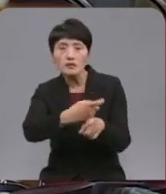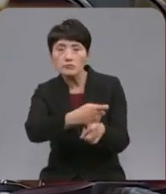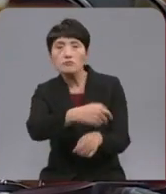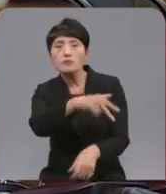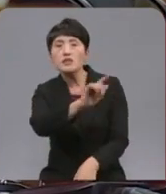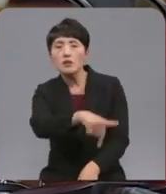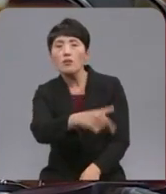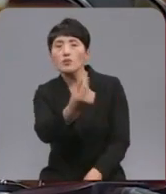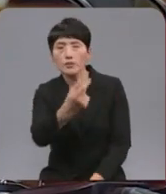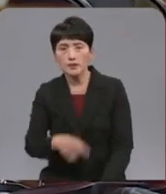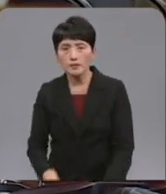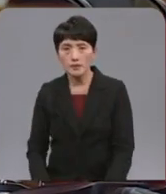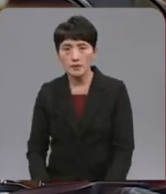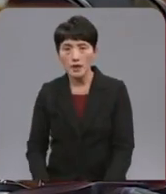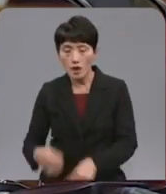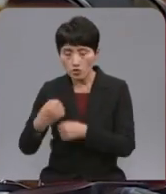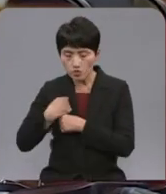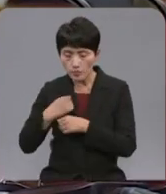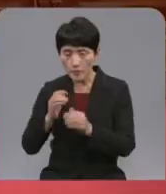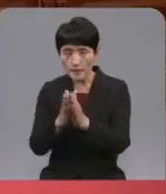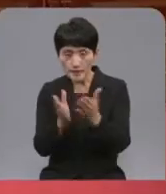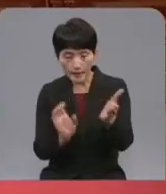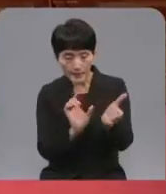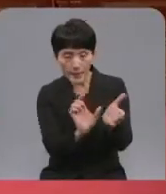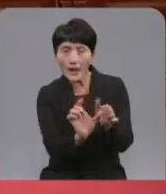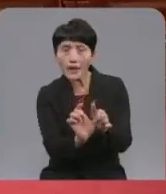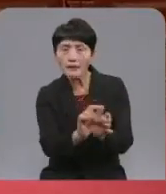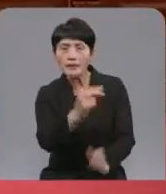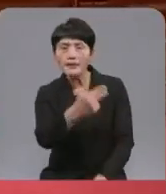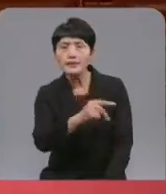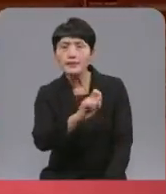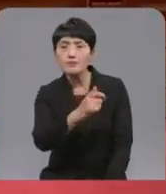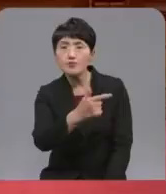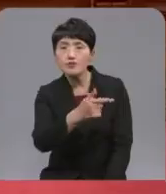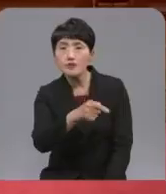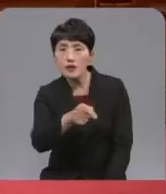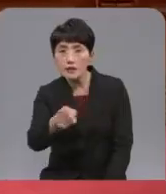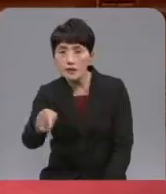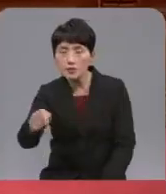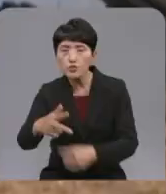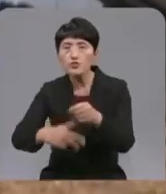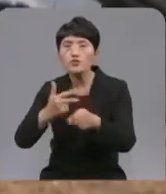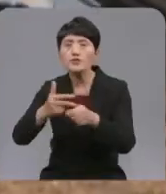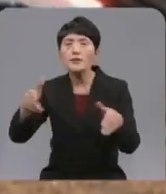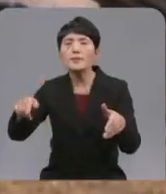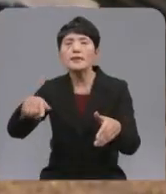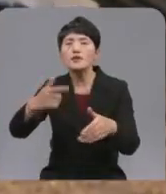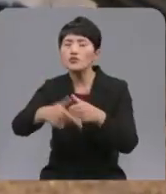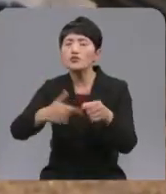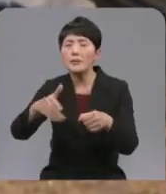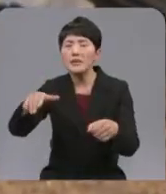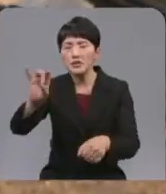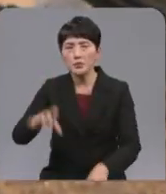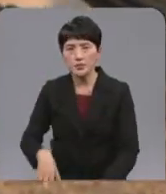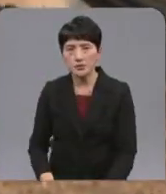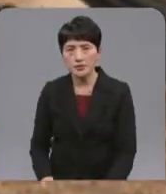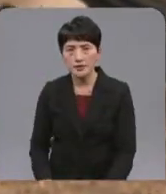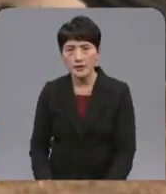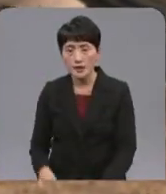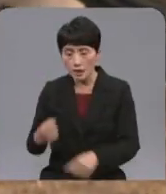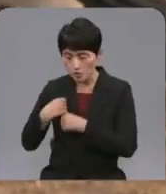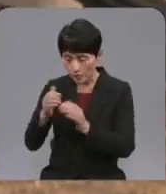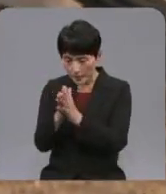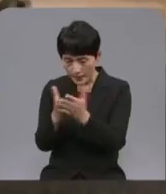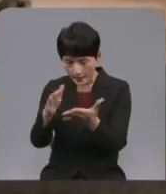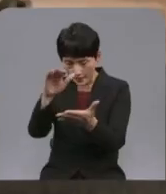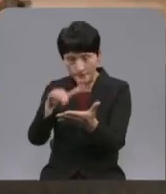修改的劳动党章程中写明，将在韩半岛实现共产主义。去年12月又在党中央委员会全